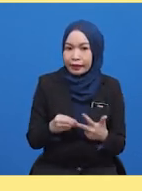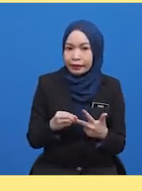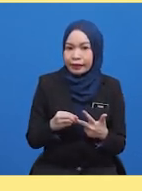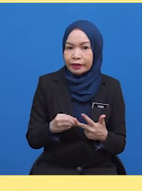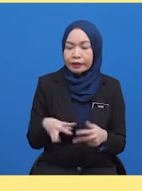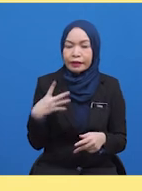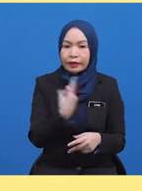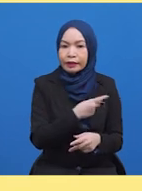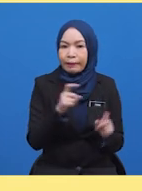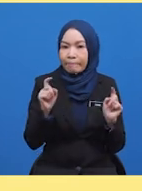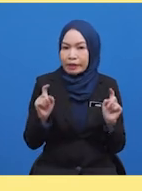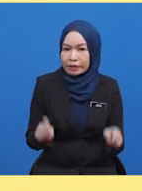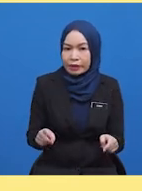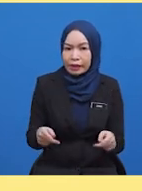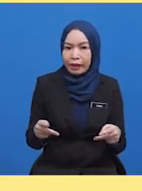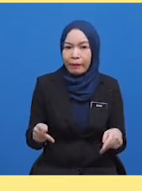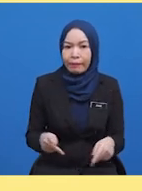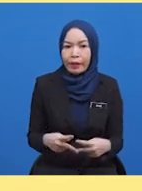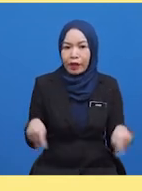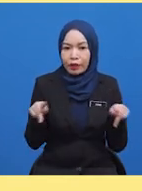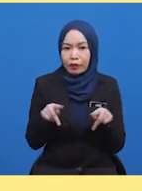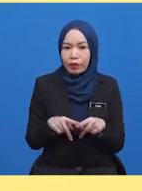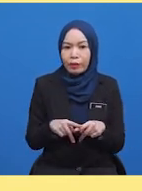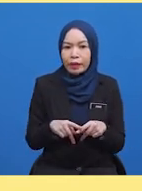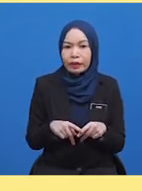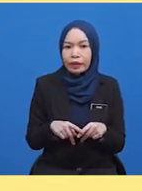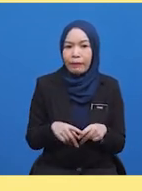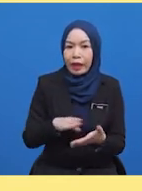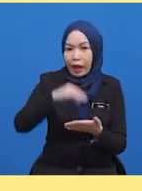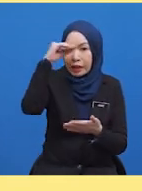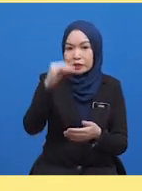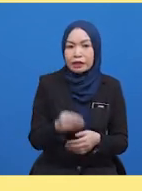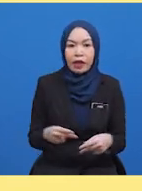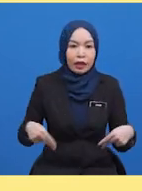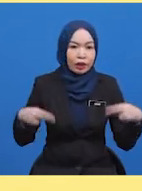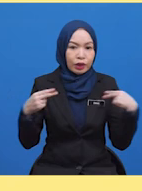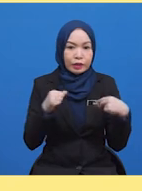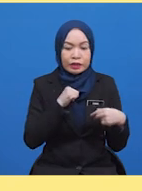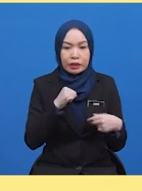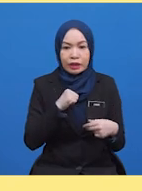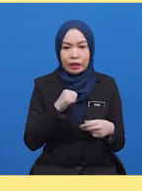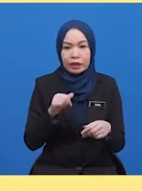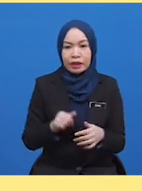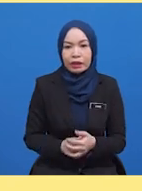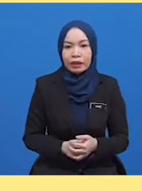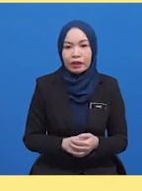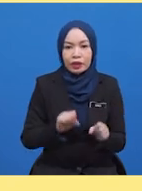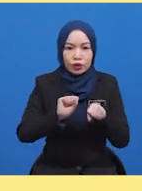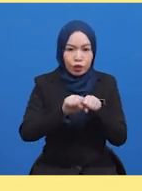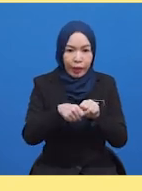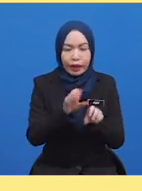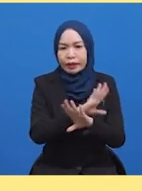ialah kita peduli lah belajar hidup Berdikari agar tidak menyusahkan orang lain